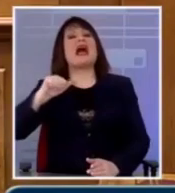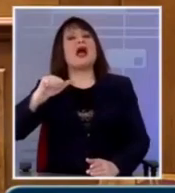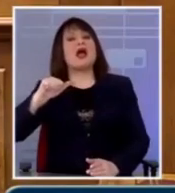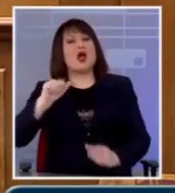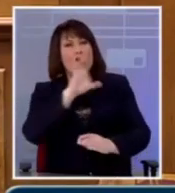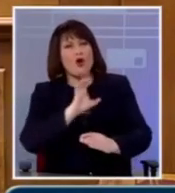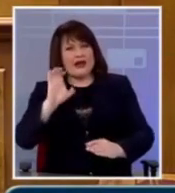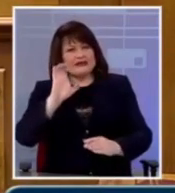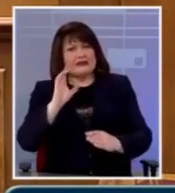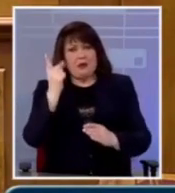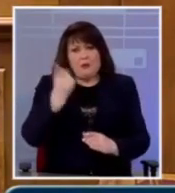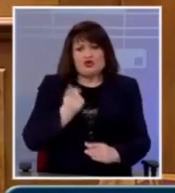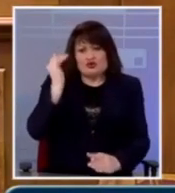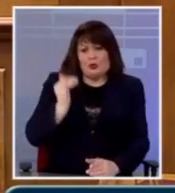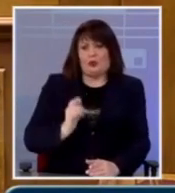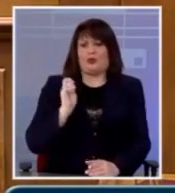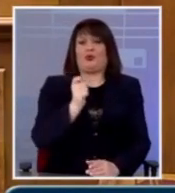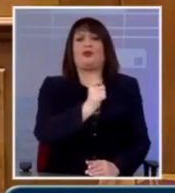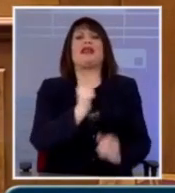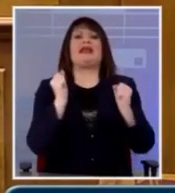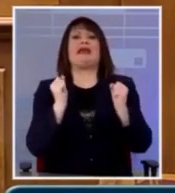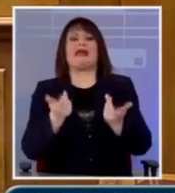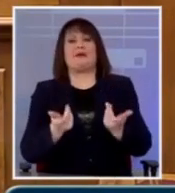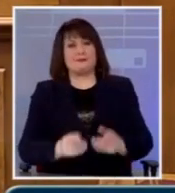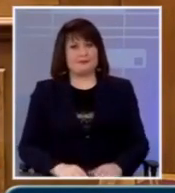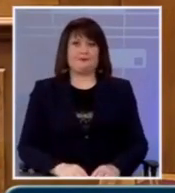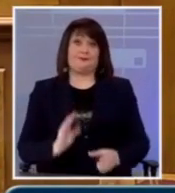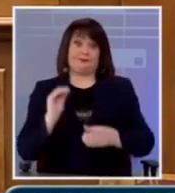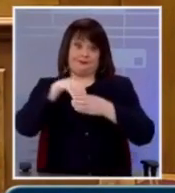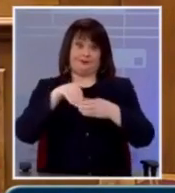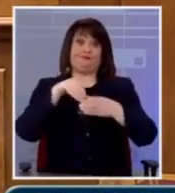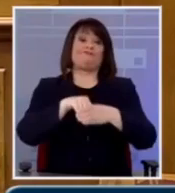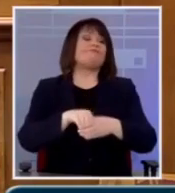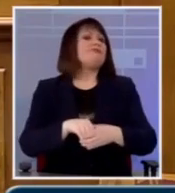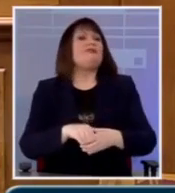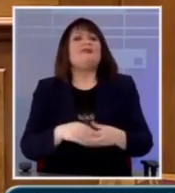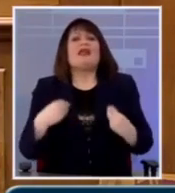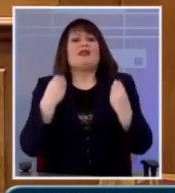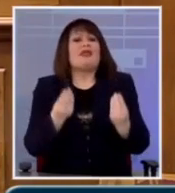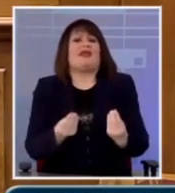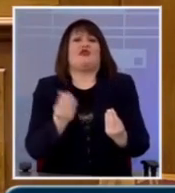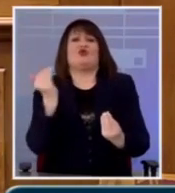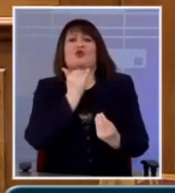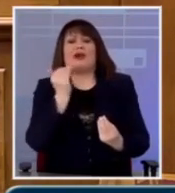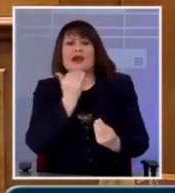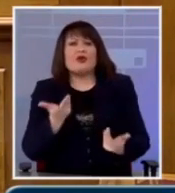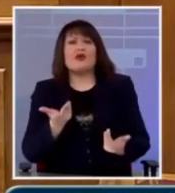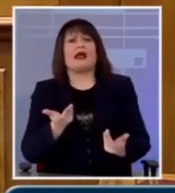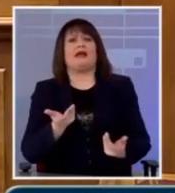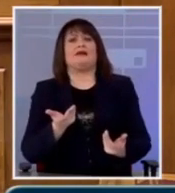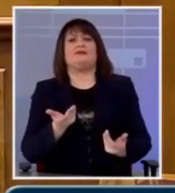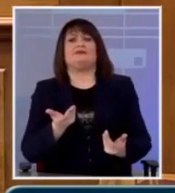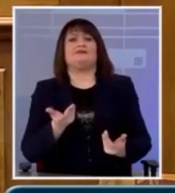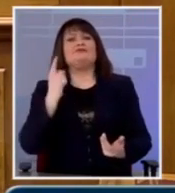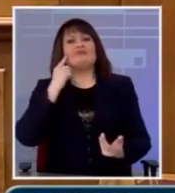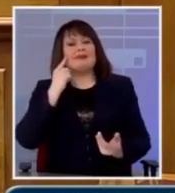επειδή ακριβώς τα αποτελέσματα των παρεμβάσεων της δημόσιας υγείας δεν προσφέρουν άμεσες, μικροκομματικές και